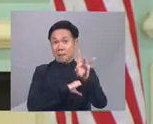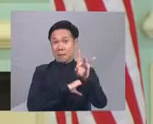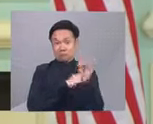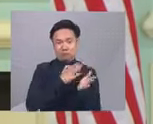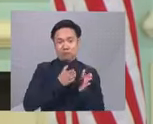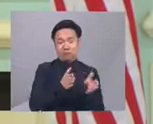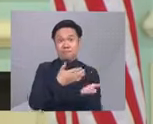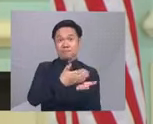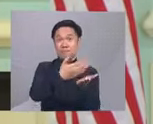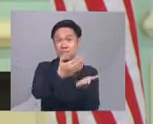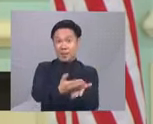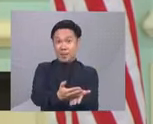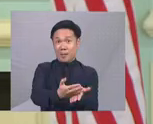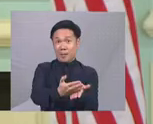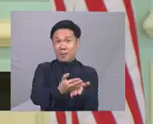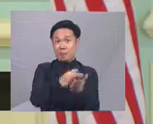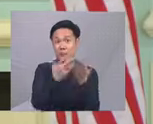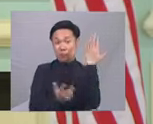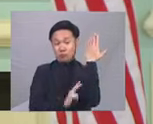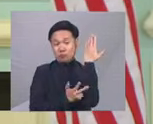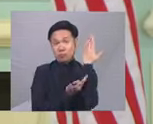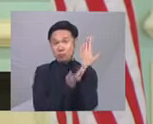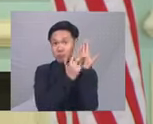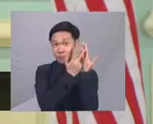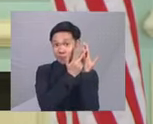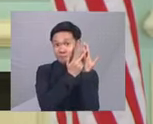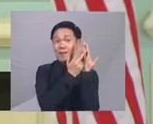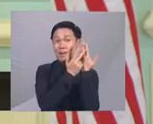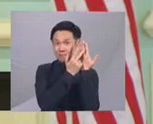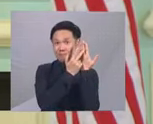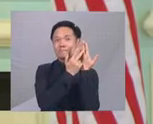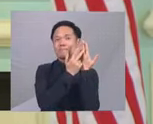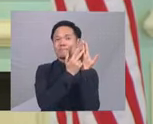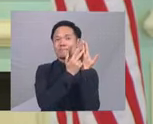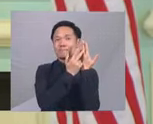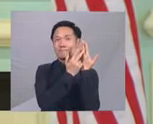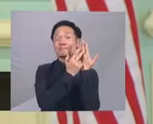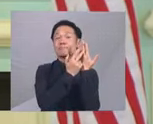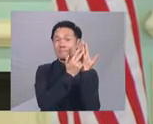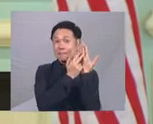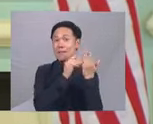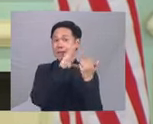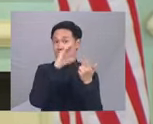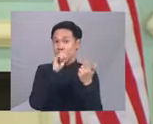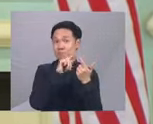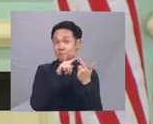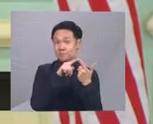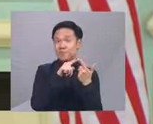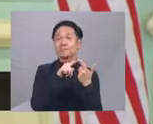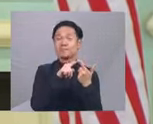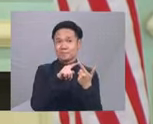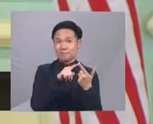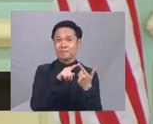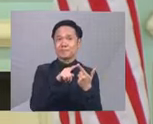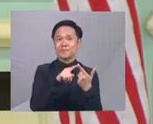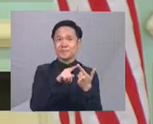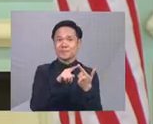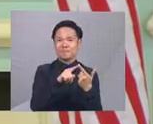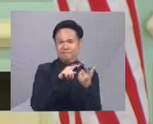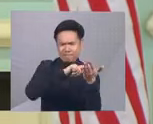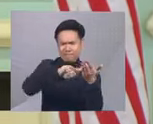raya rentas sempadan negeri di seluruh negara dan memeriksa sebanyak